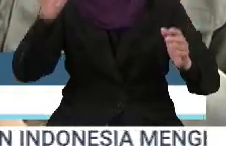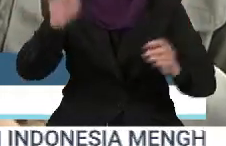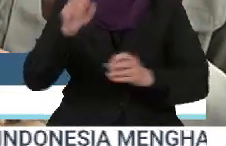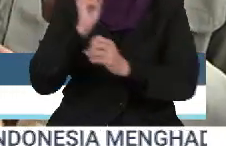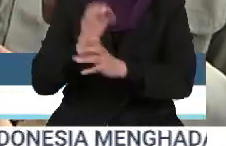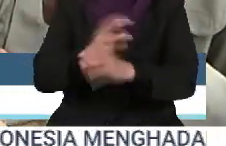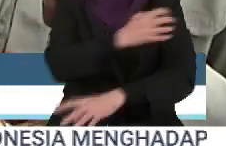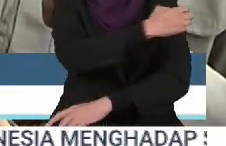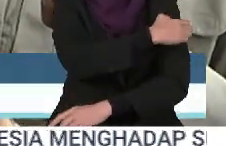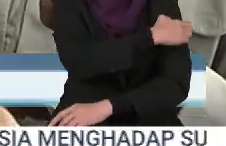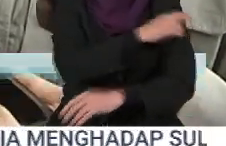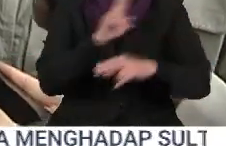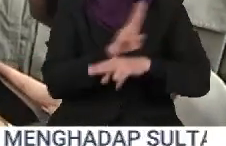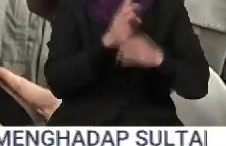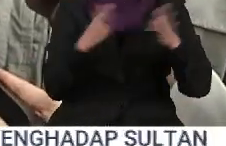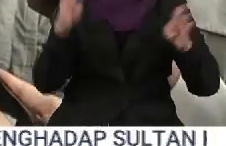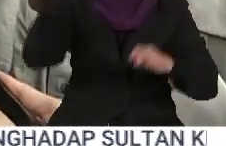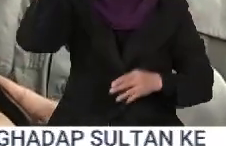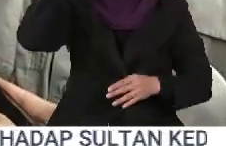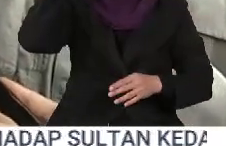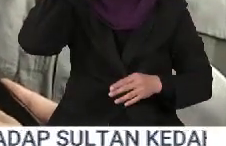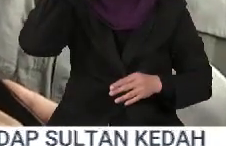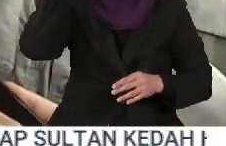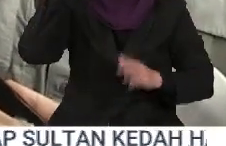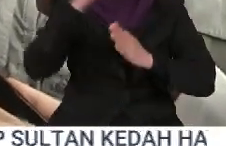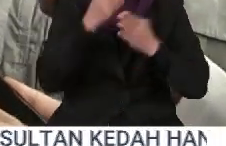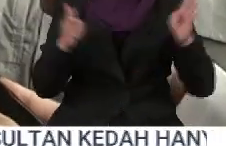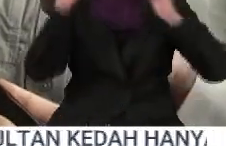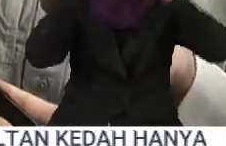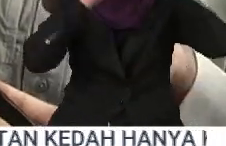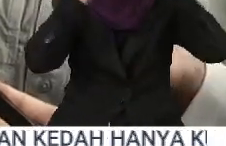usaha memperkasakan penggunaan bahasa Melayu dan bahasa kebangsaan